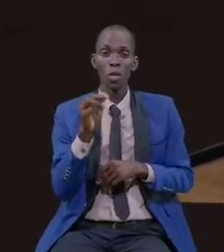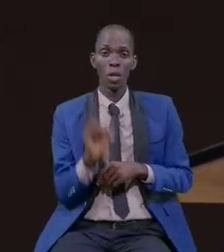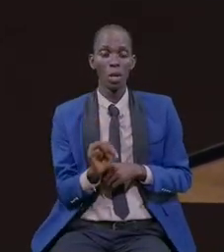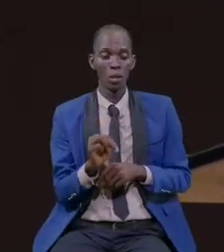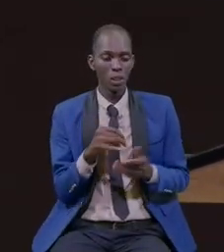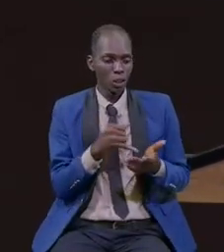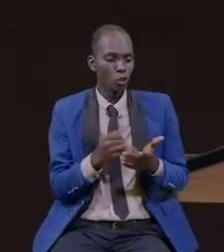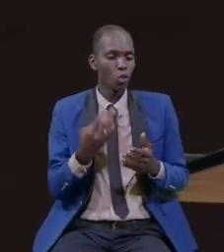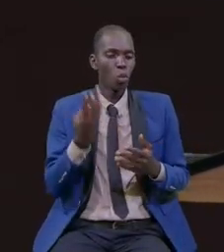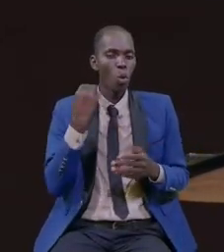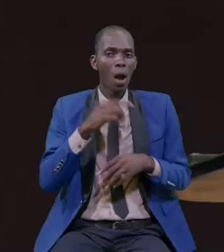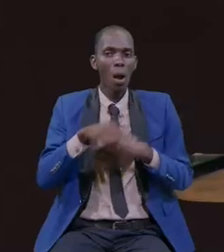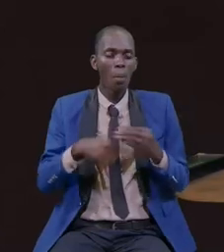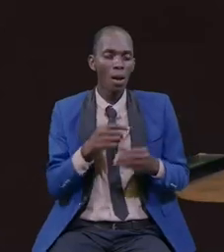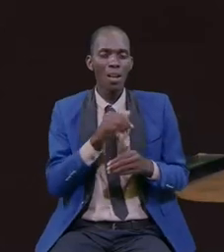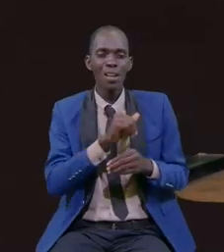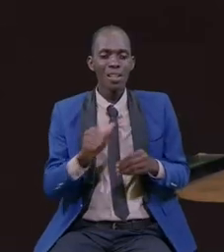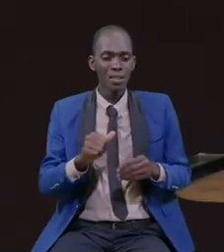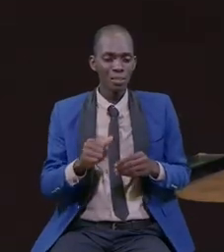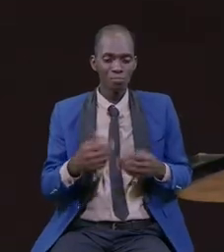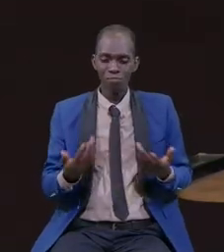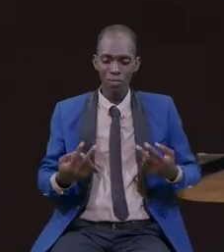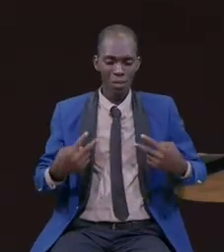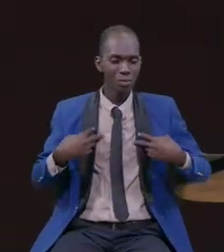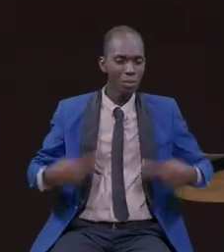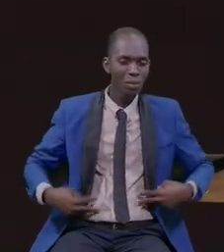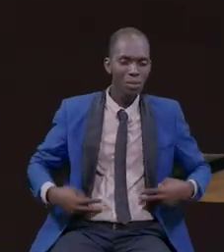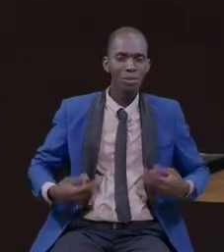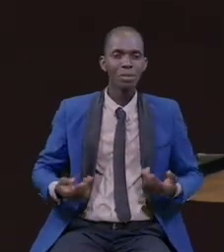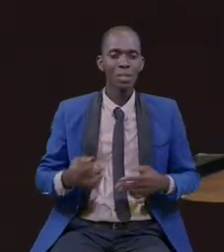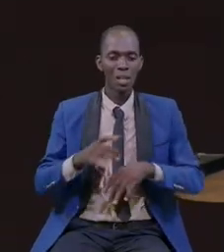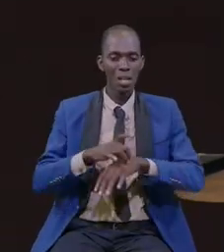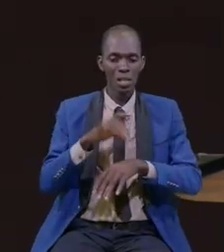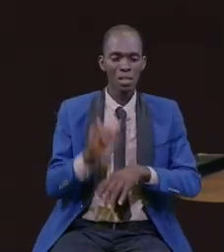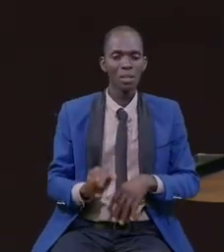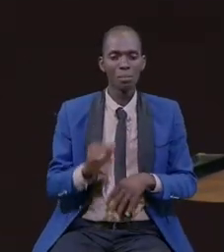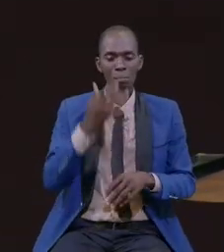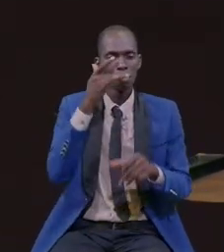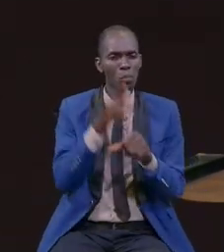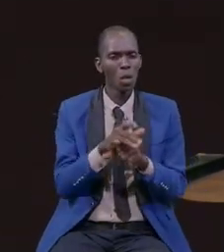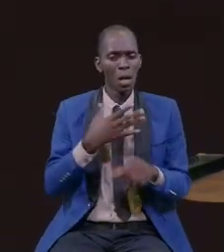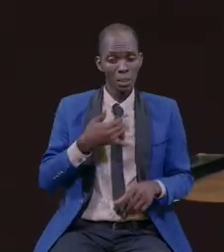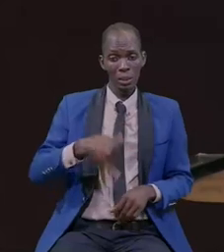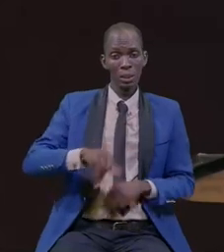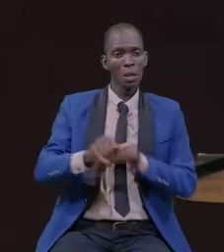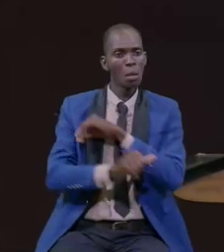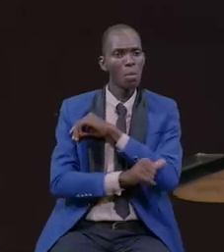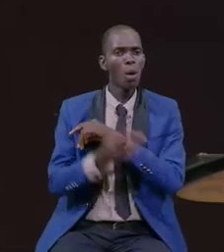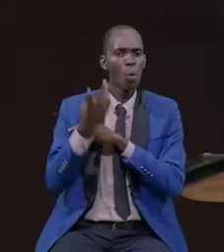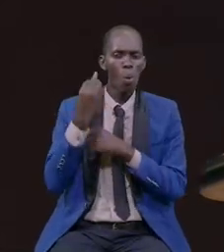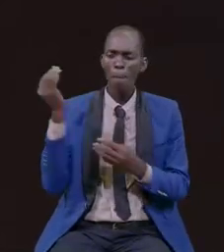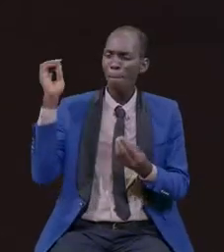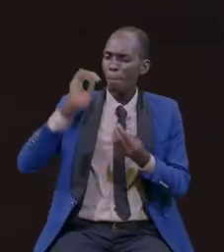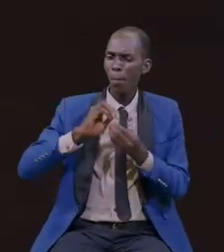promesse physique terrestre je te donnerai cette terre oui malgré cela il a observé la patience vous savez